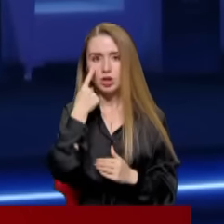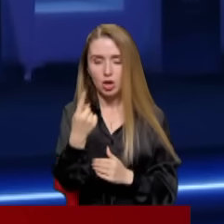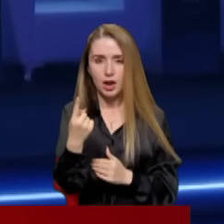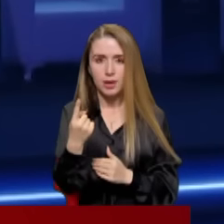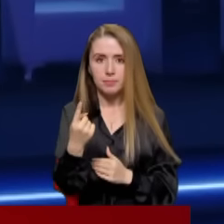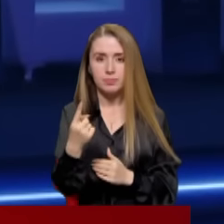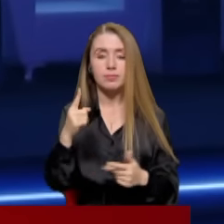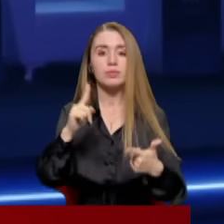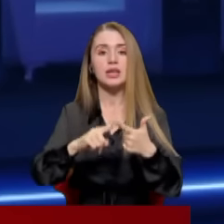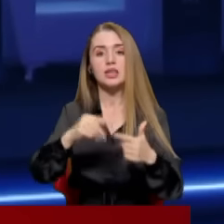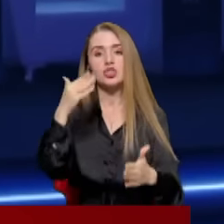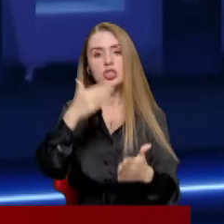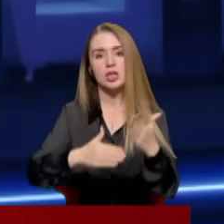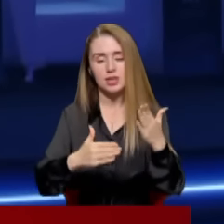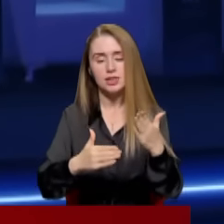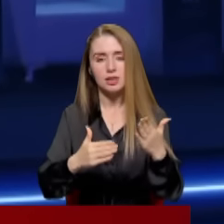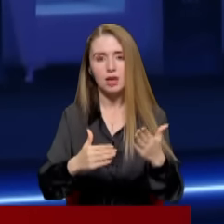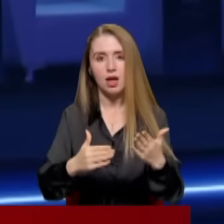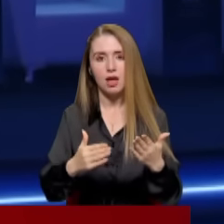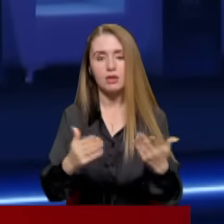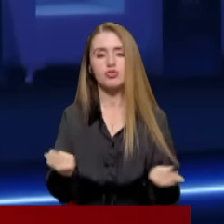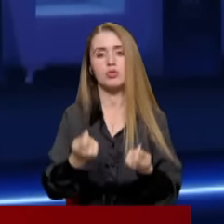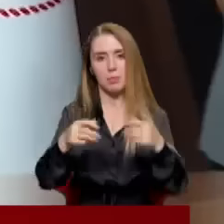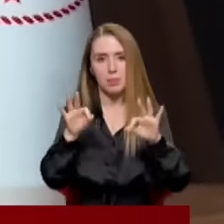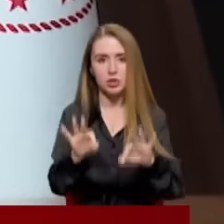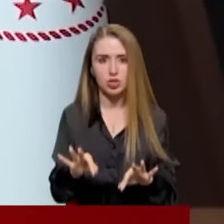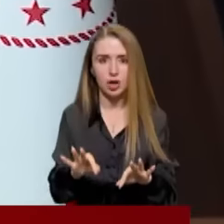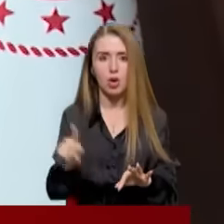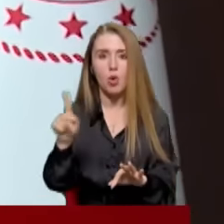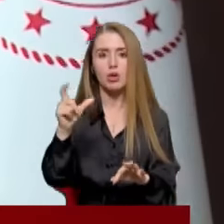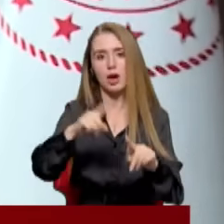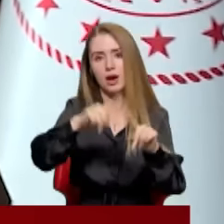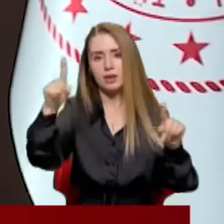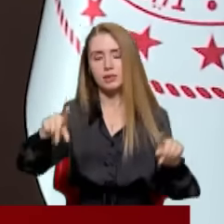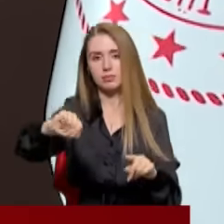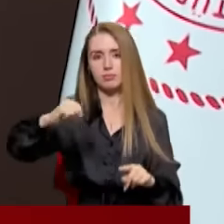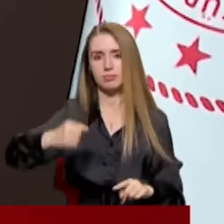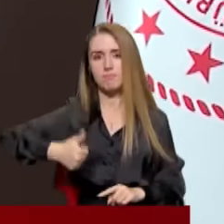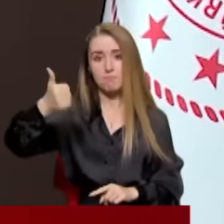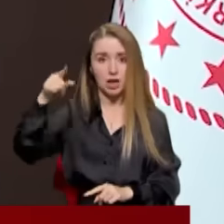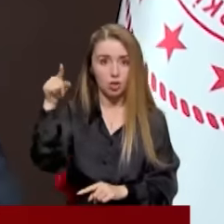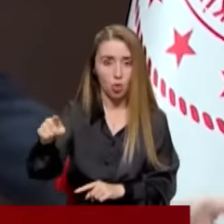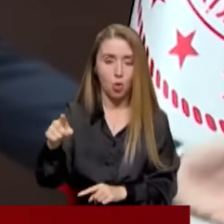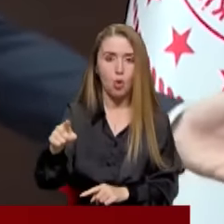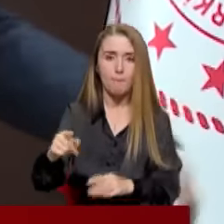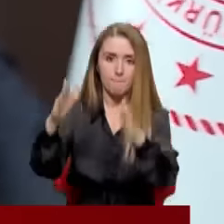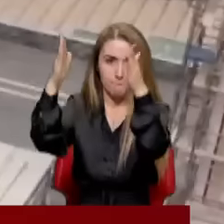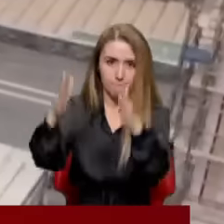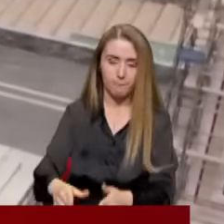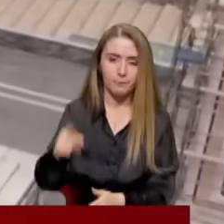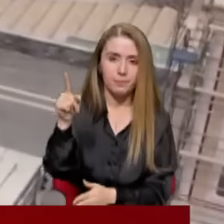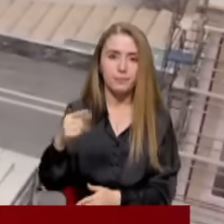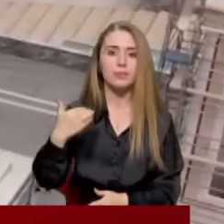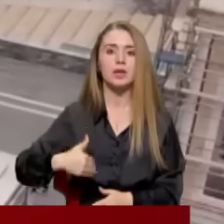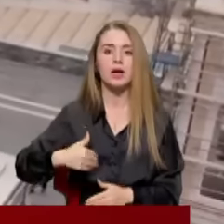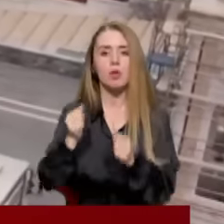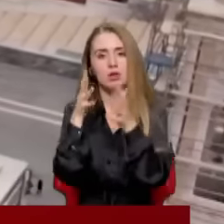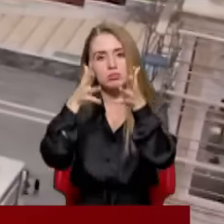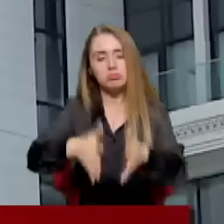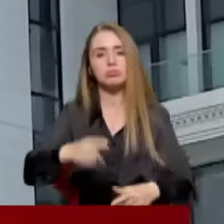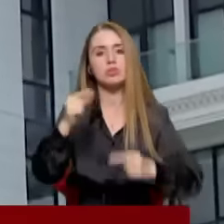ki ikinci yarısında güçlü bir şekilde devreye girmiş olacak. 10 aydır Hazine ve Maliye Bakanlığı koltuğunda oturan Mehmet Şimşek, kamu